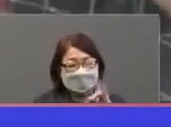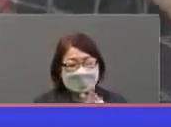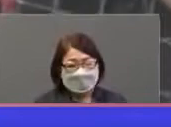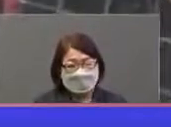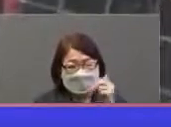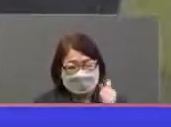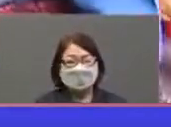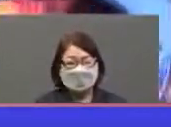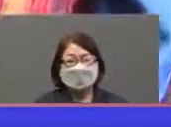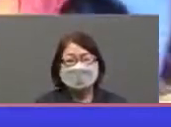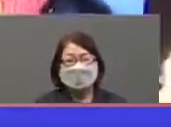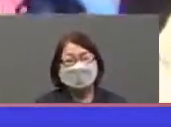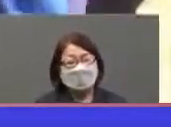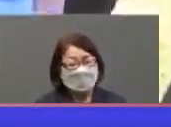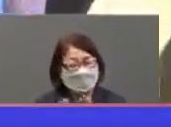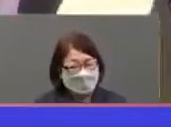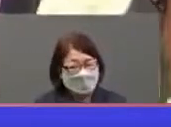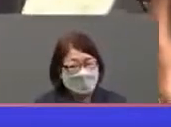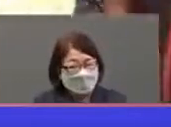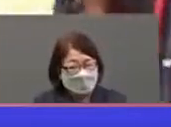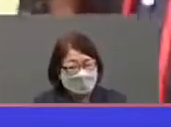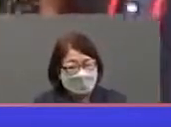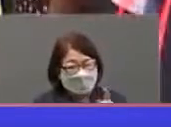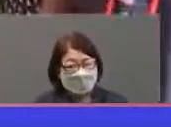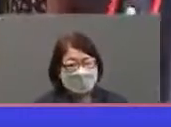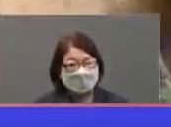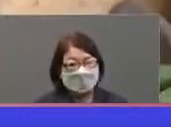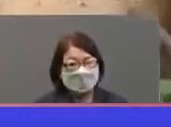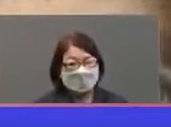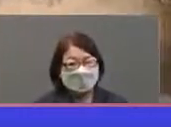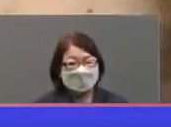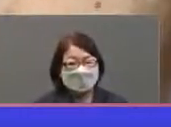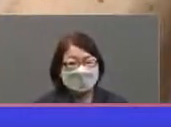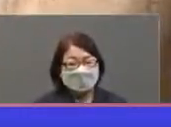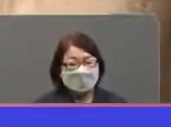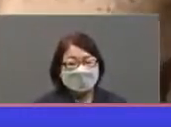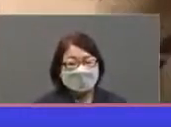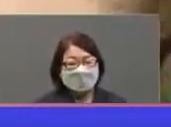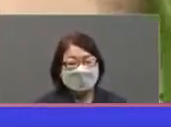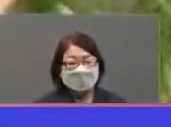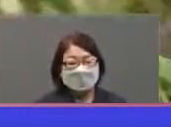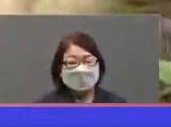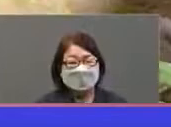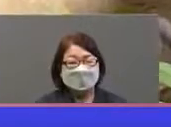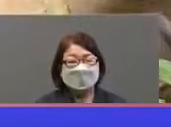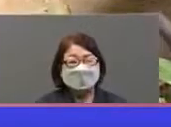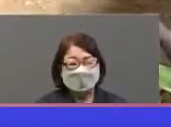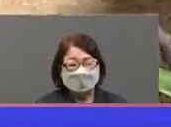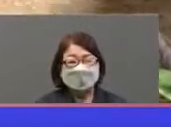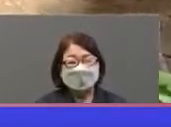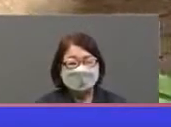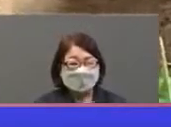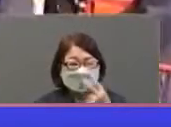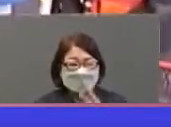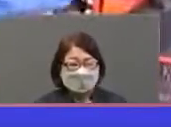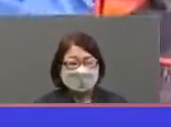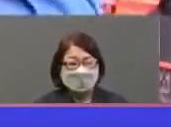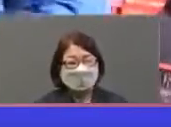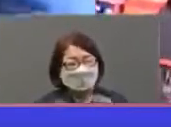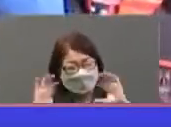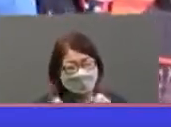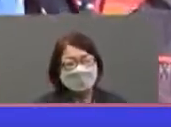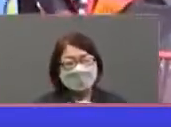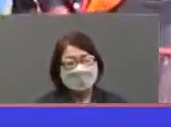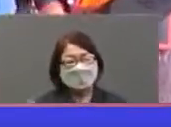เสียงดัง ใช่แล้วค่ะแล้วก็ยังมีเนื้อแพะด้วยนะคะเนื้อแพะที่เขาแพะเนื้อมีหลายสายพันธุ์นะแพะที่เป็นแ